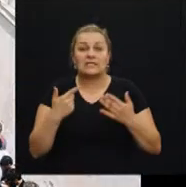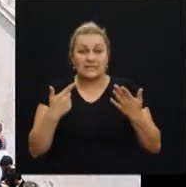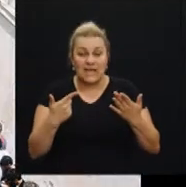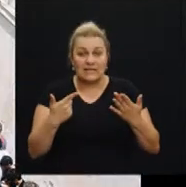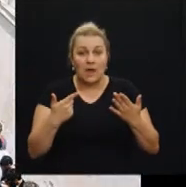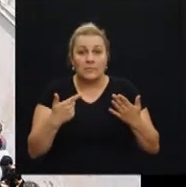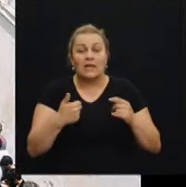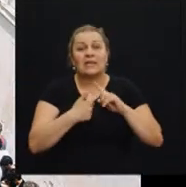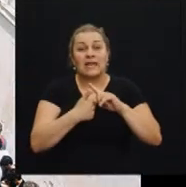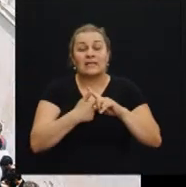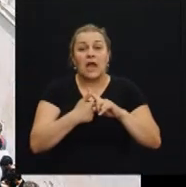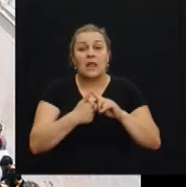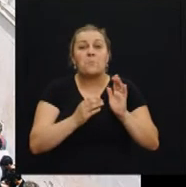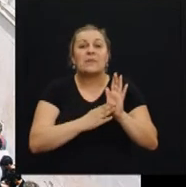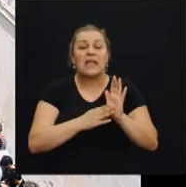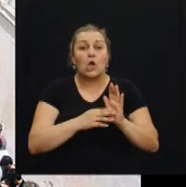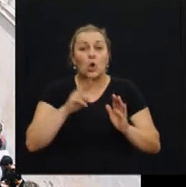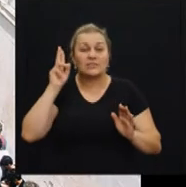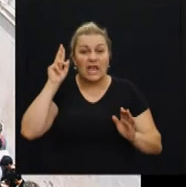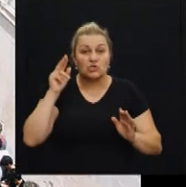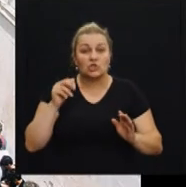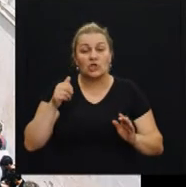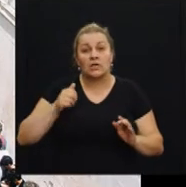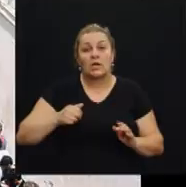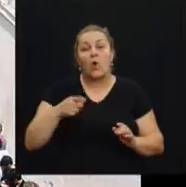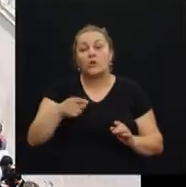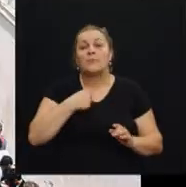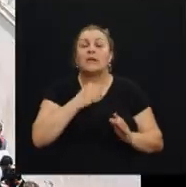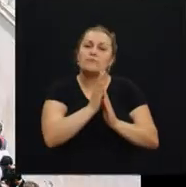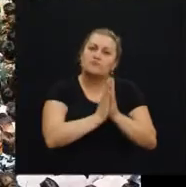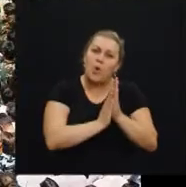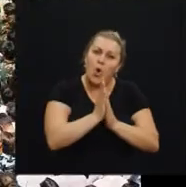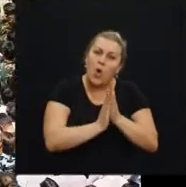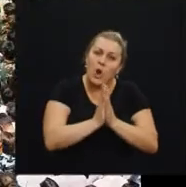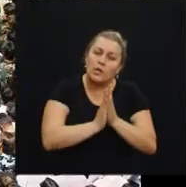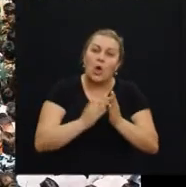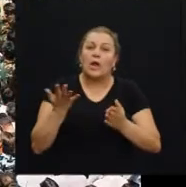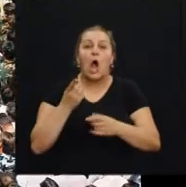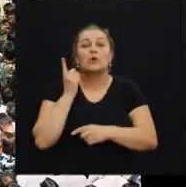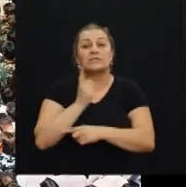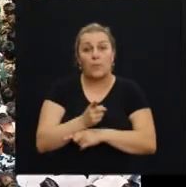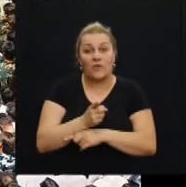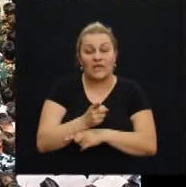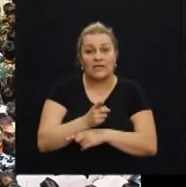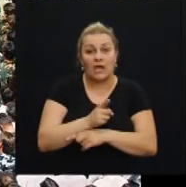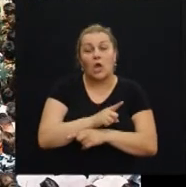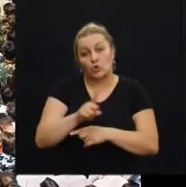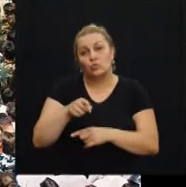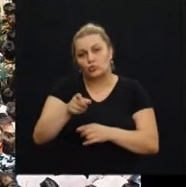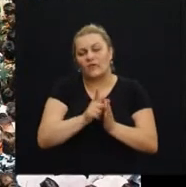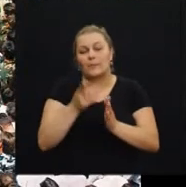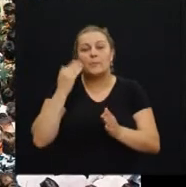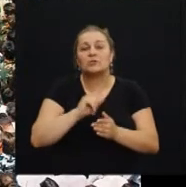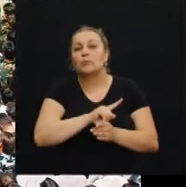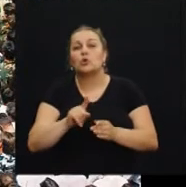jedan Miljenko Zečić, zvani Mike, on je mene molio kao zapovjednika, tad sam